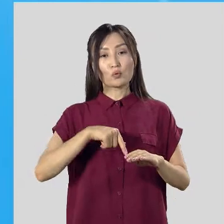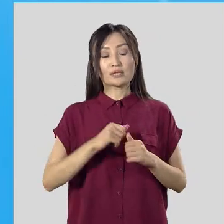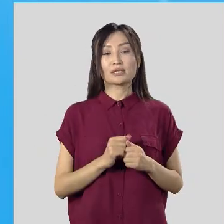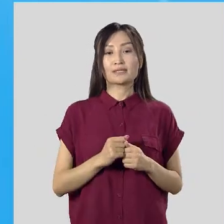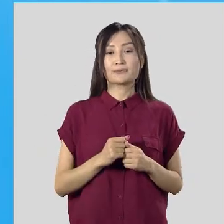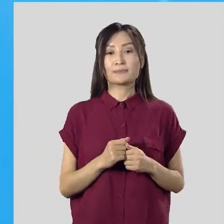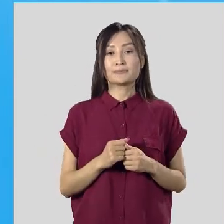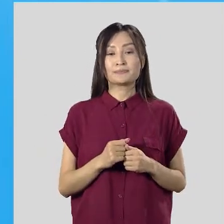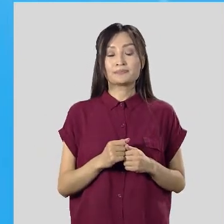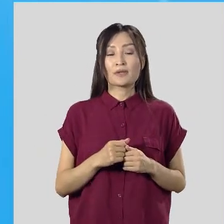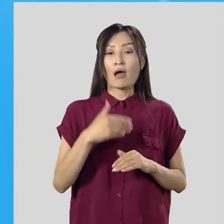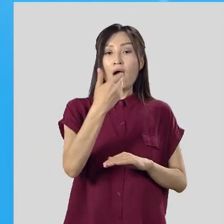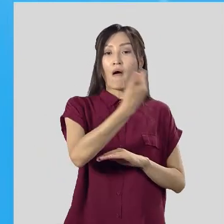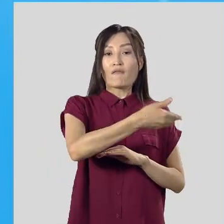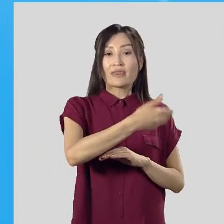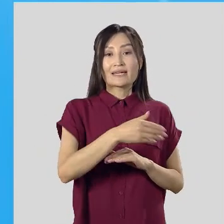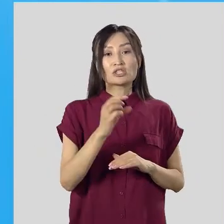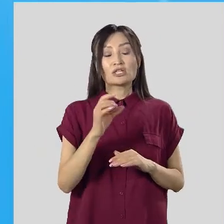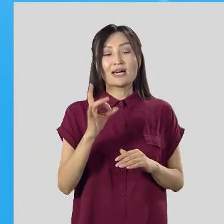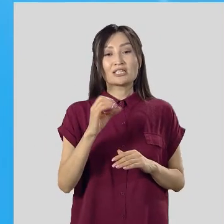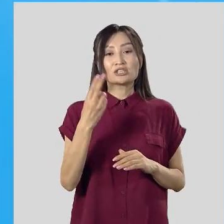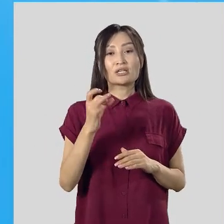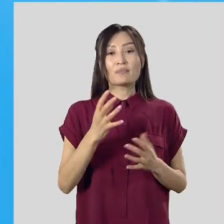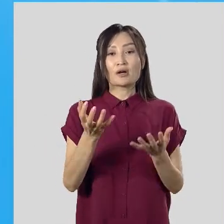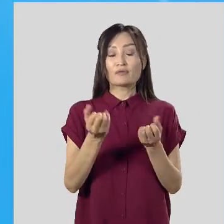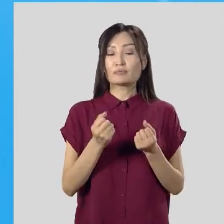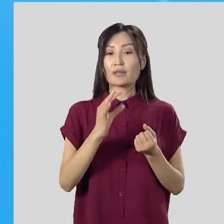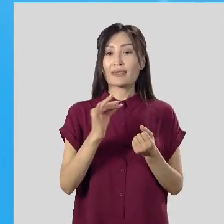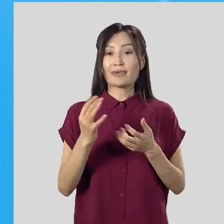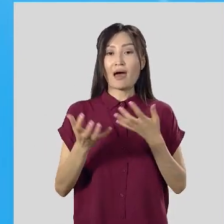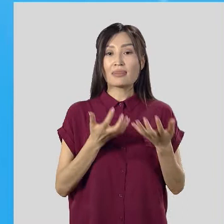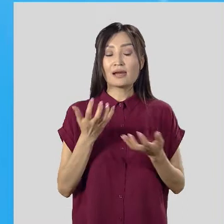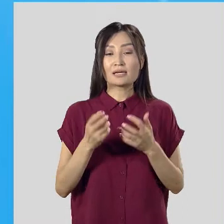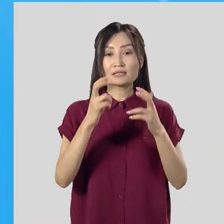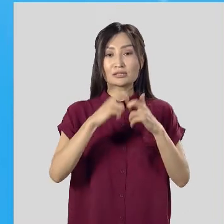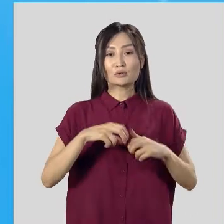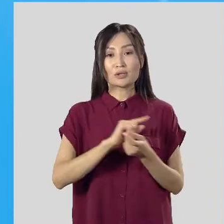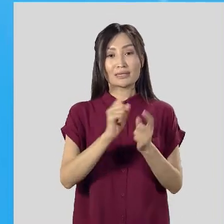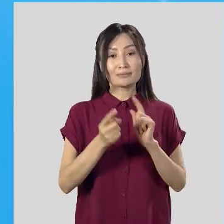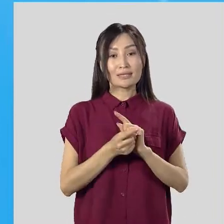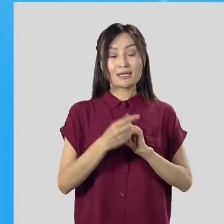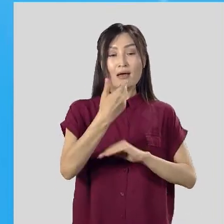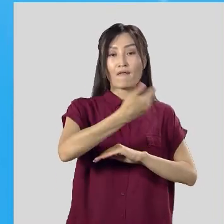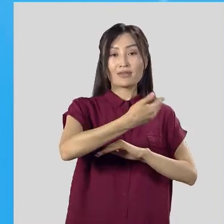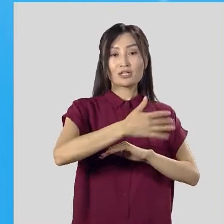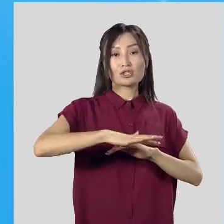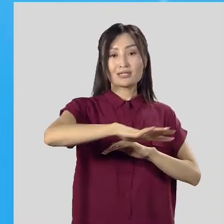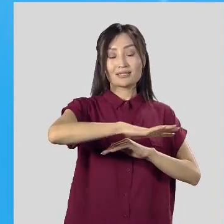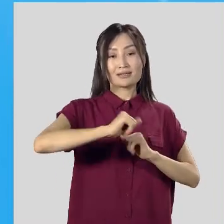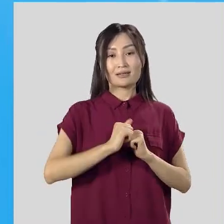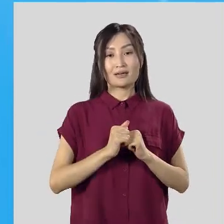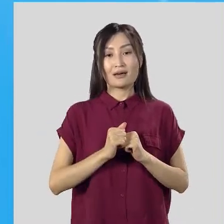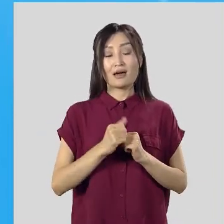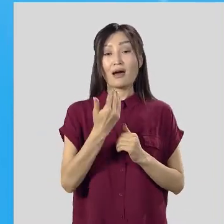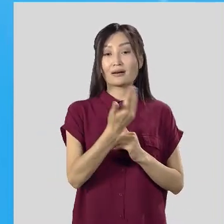внутренние. Внешние рецепторы воспринимают и анализируют изменения внешней среды.